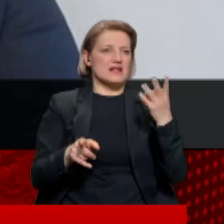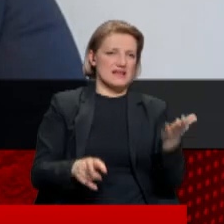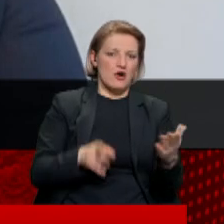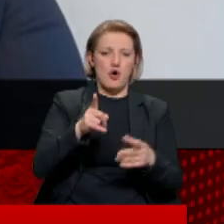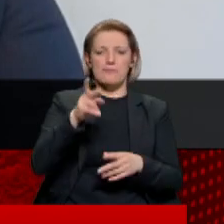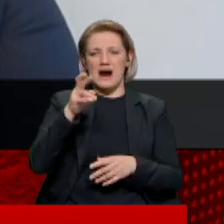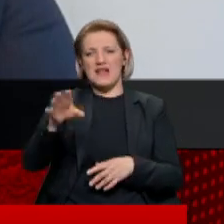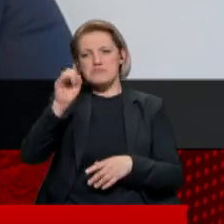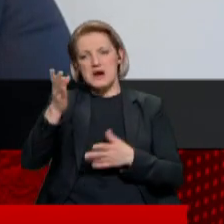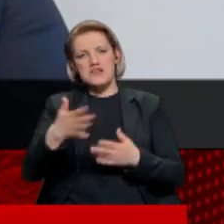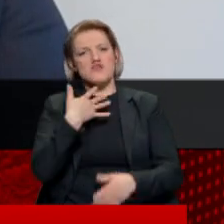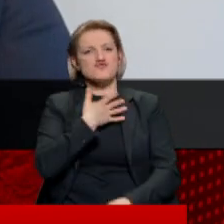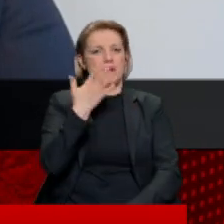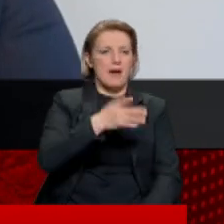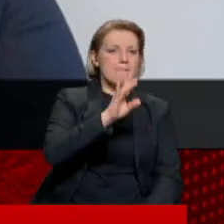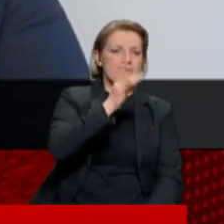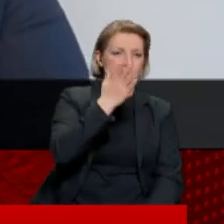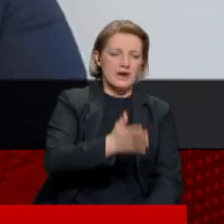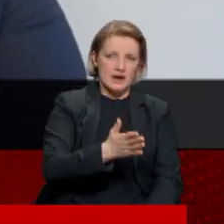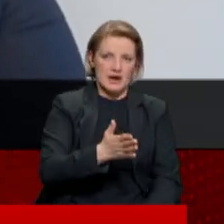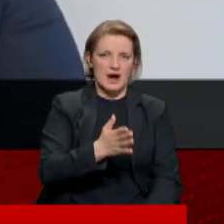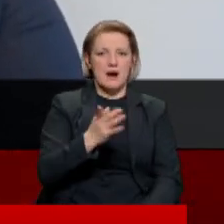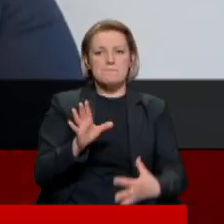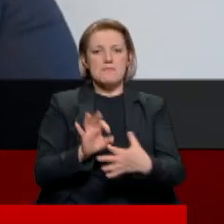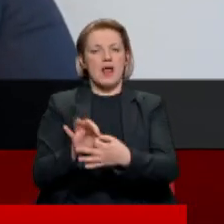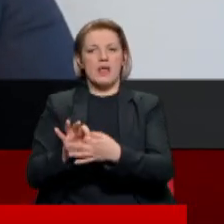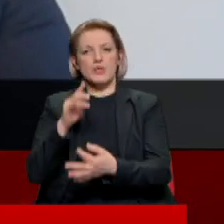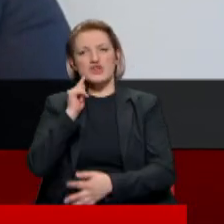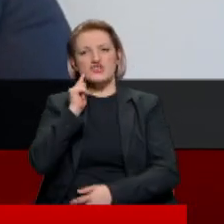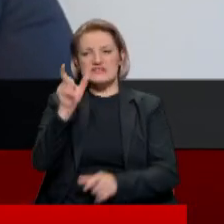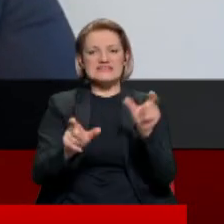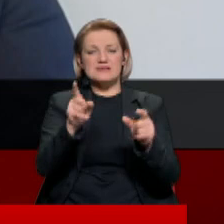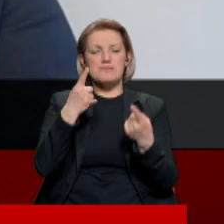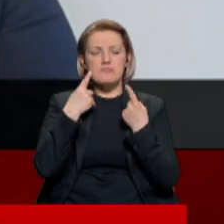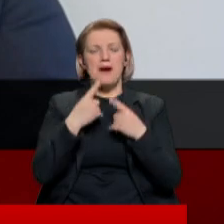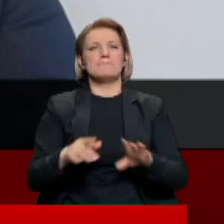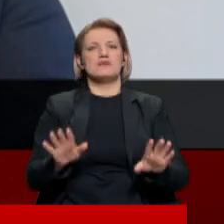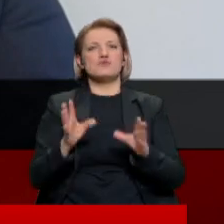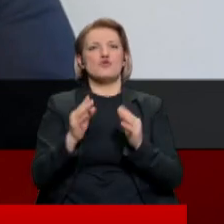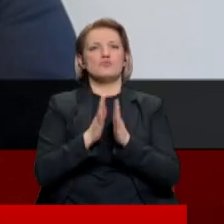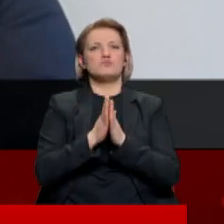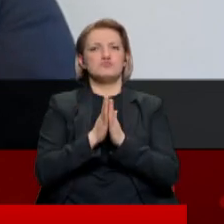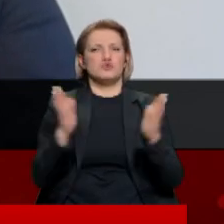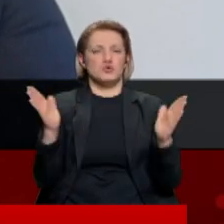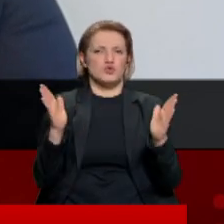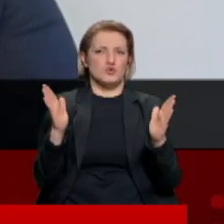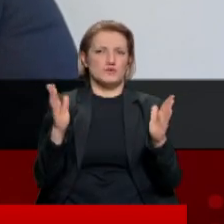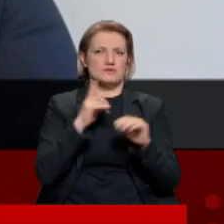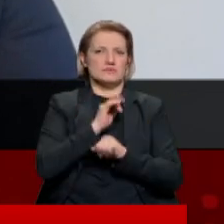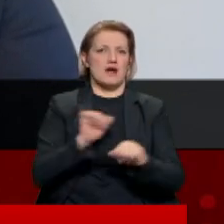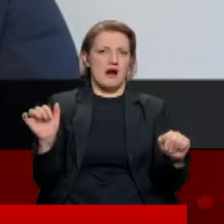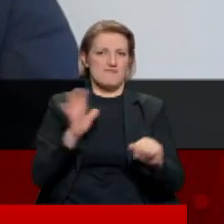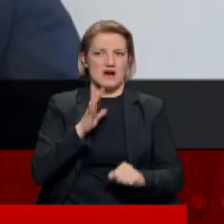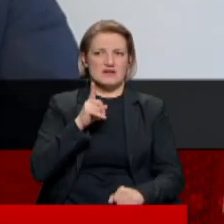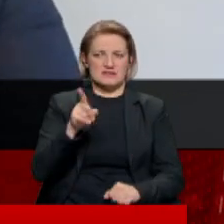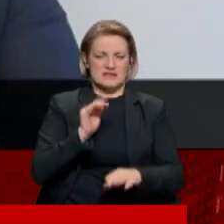bu partinin vekili, bu partinin işte bağlantılı kişisi diye bakmadan çok büyük bir enkaz tabii, var. Tabii. Zaten siz de